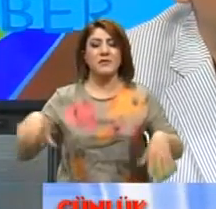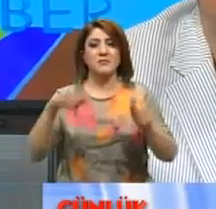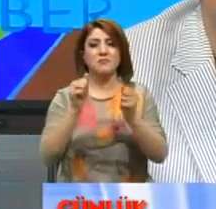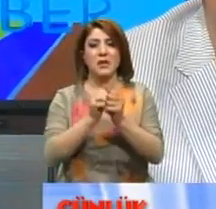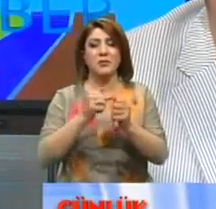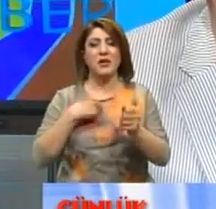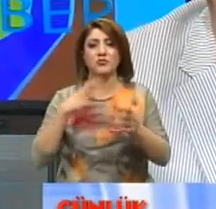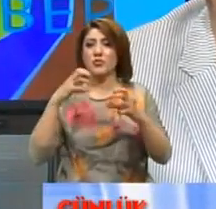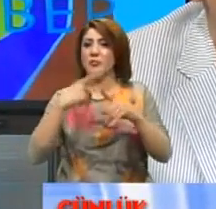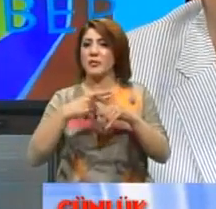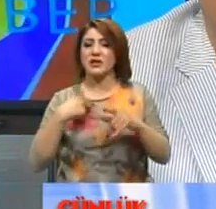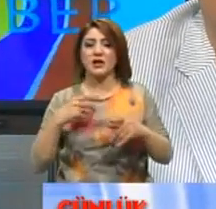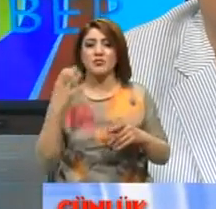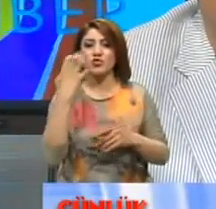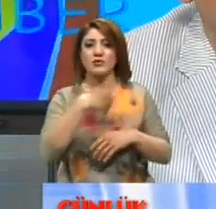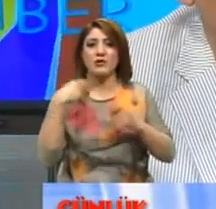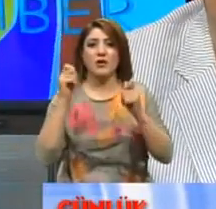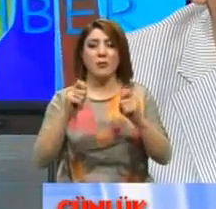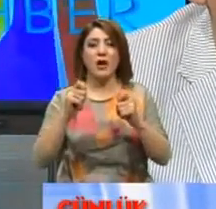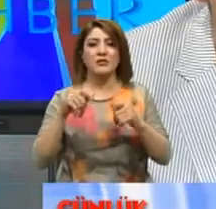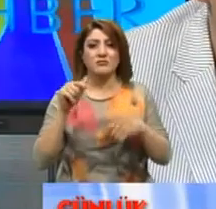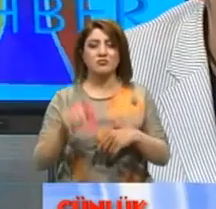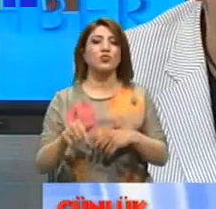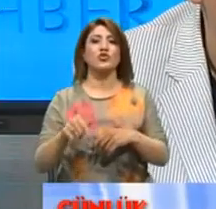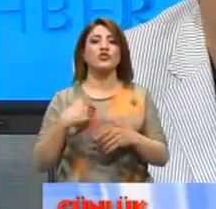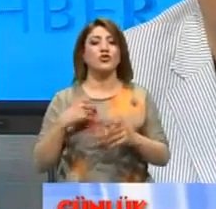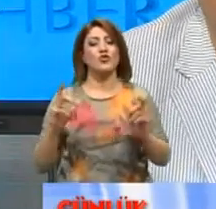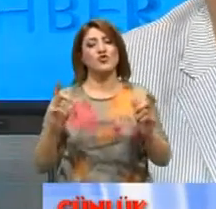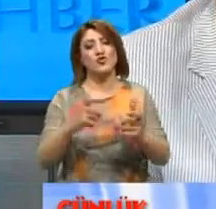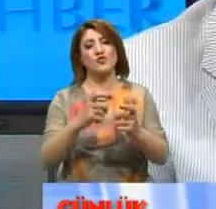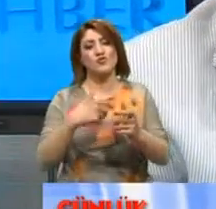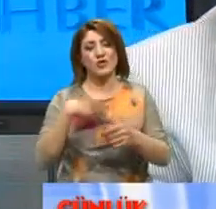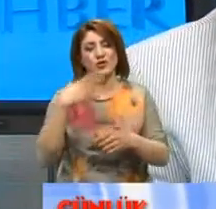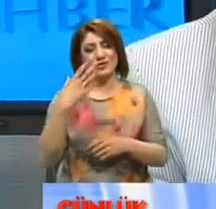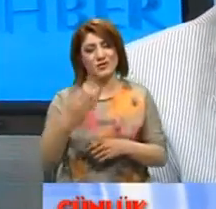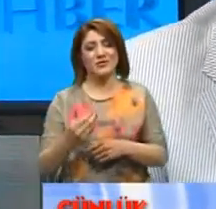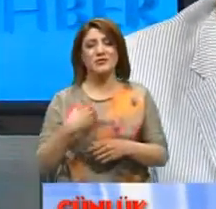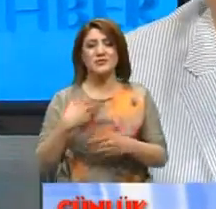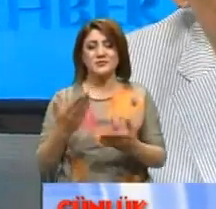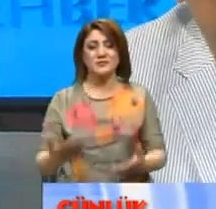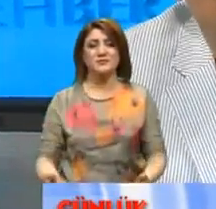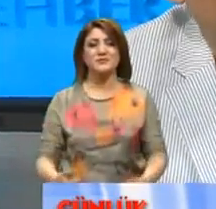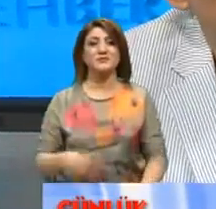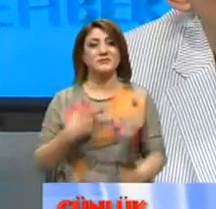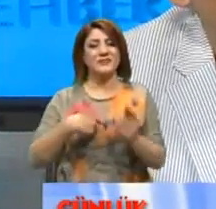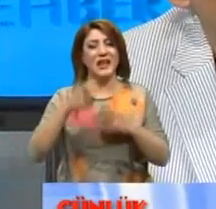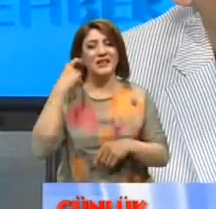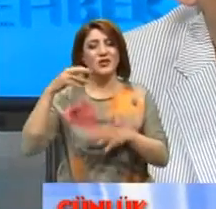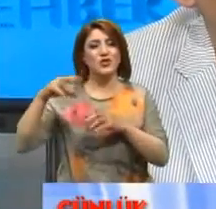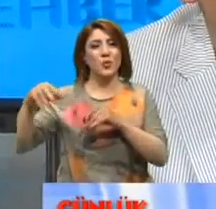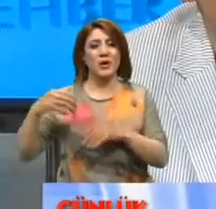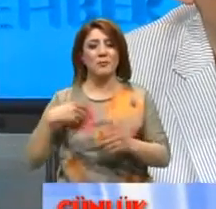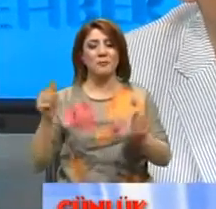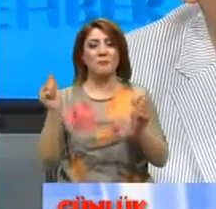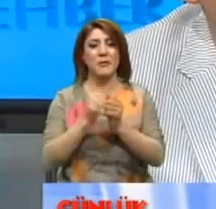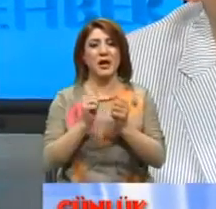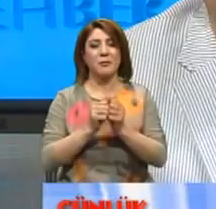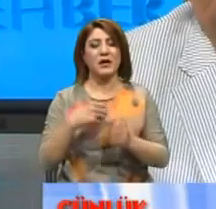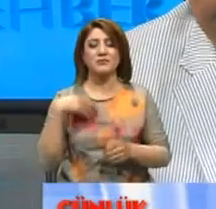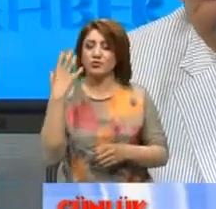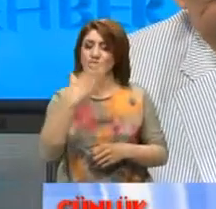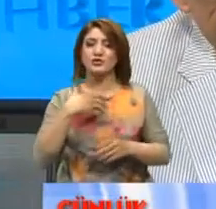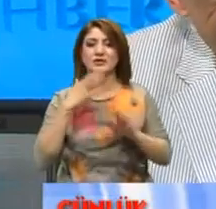hafta sonları müzik yapan bir artık veteranlar grubu diyoruz biz kendimize. Eski topraklar bir araya gelip böyle müzik